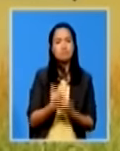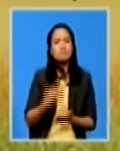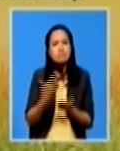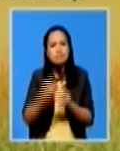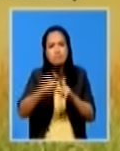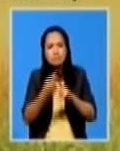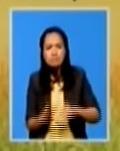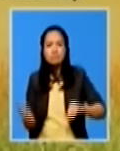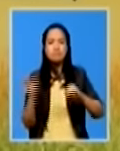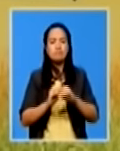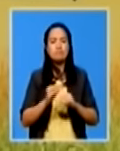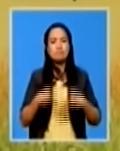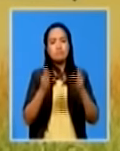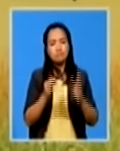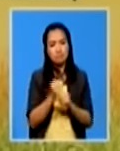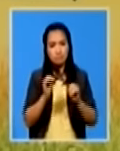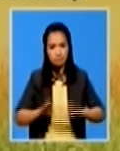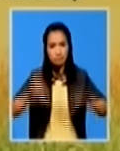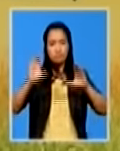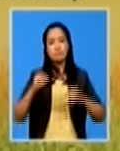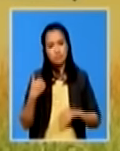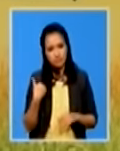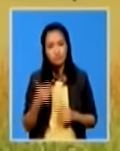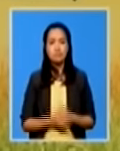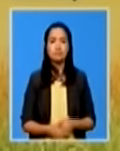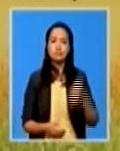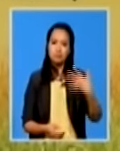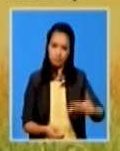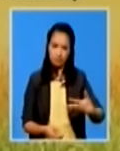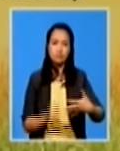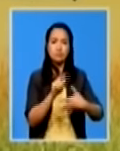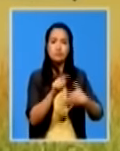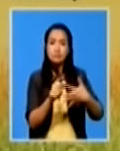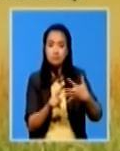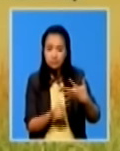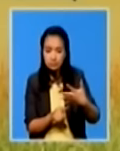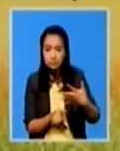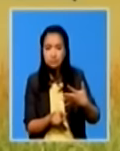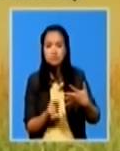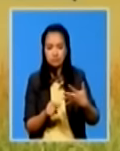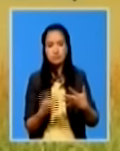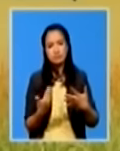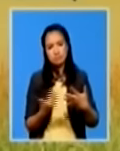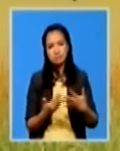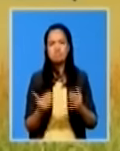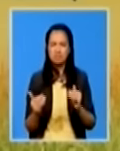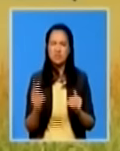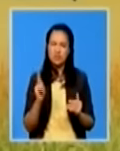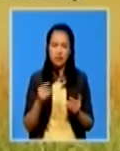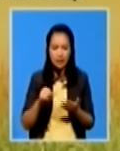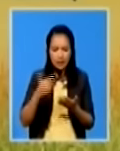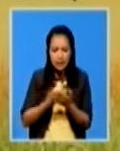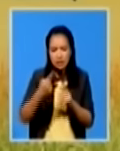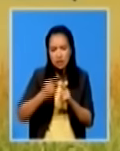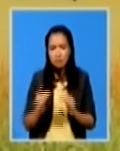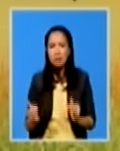จำตำแหน่งให้ข้าราชการทุกประเภทนะครับมี5ประเภทนะครับบางระดับก็ไม่ได้รับการปรับให้เท่าเทียมกันมาแล้วก็แก้ไขเพียงเ